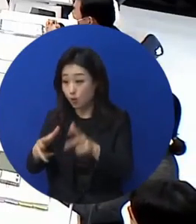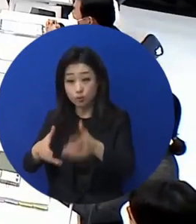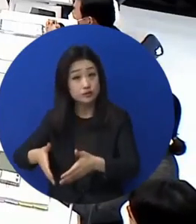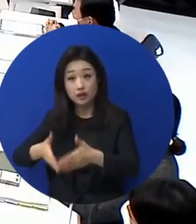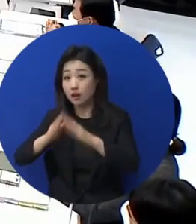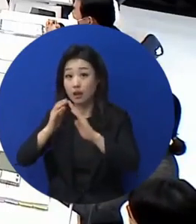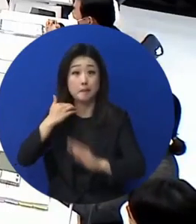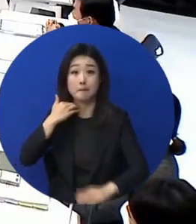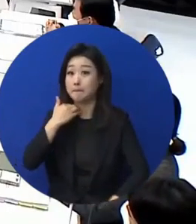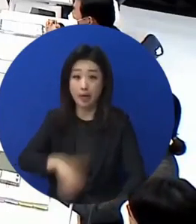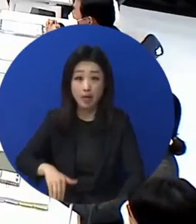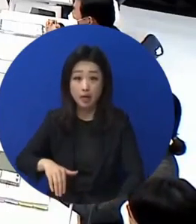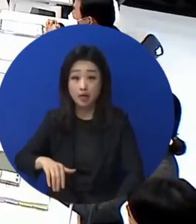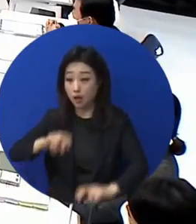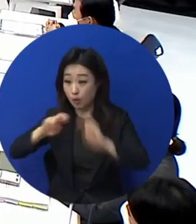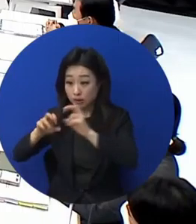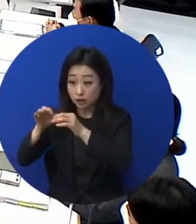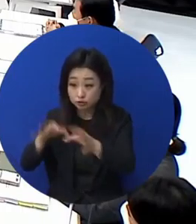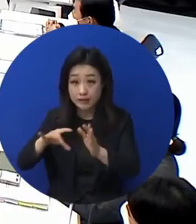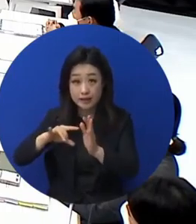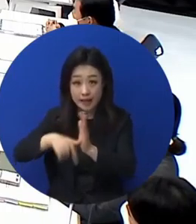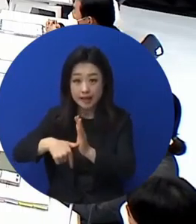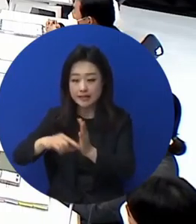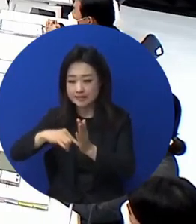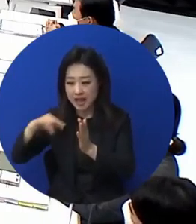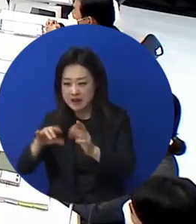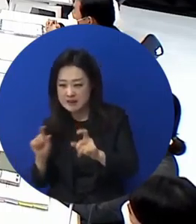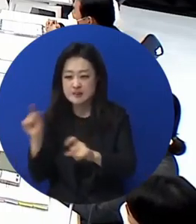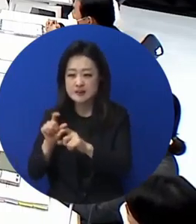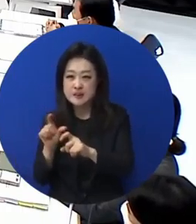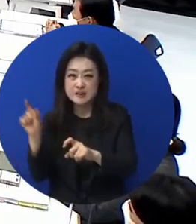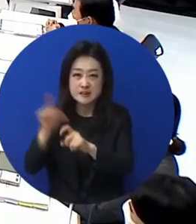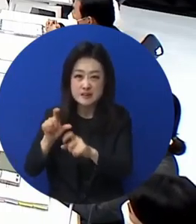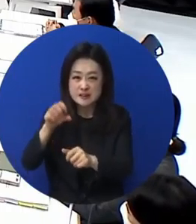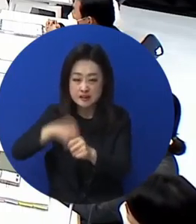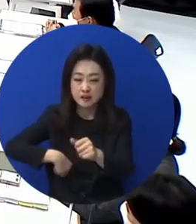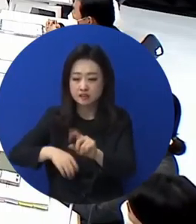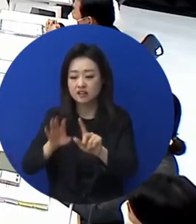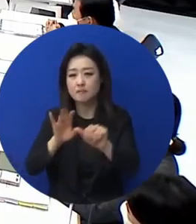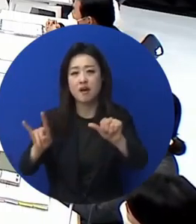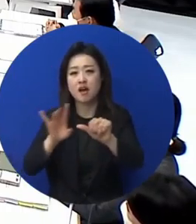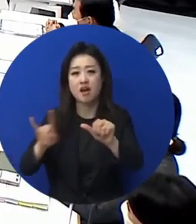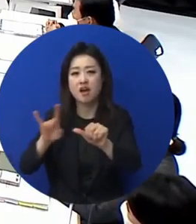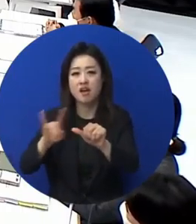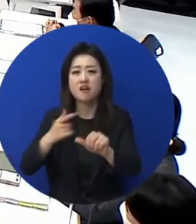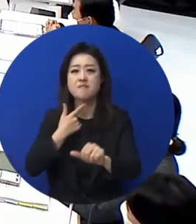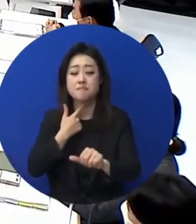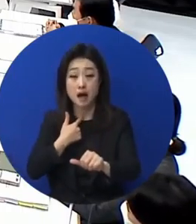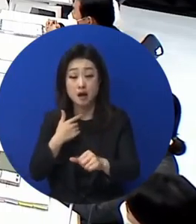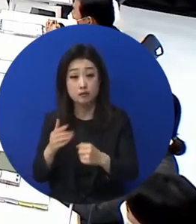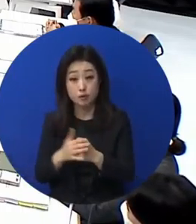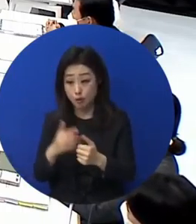신증설하는 그런 기업들에게는 지방세를 5배까지 중과세를 했습니다. 그러니까 경공업 시대에는 굉장히 잘 나갔던